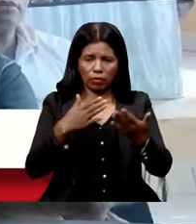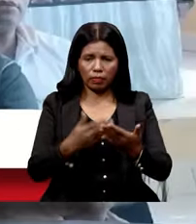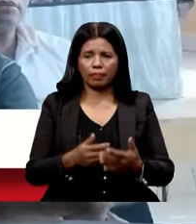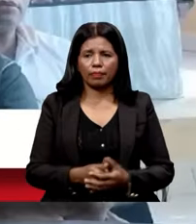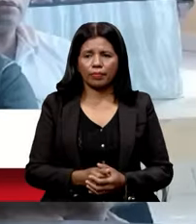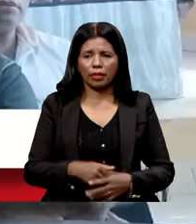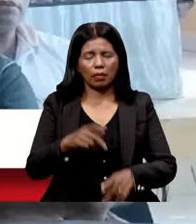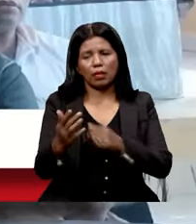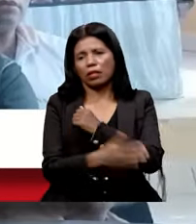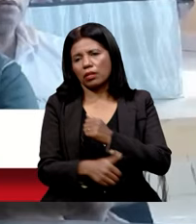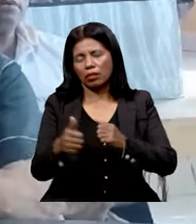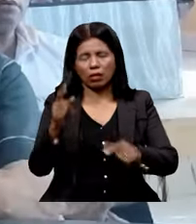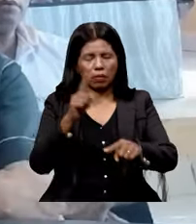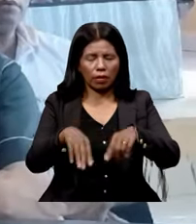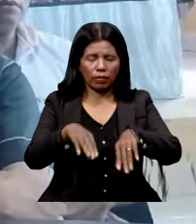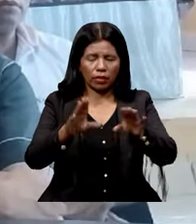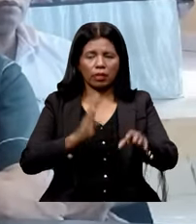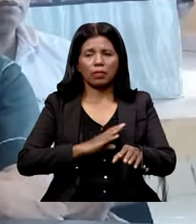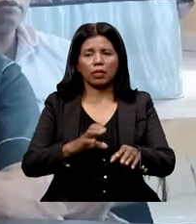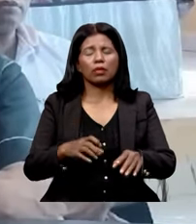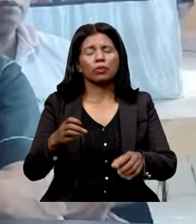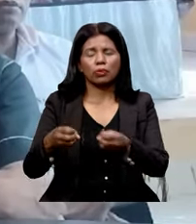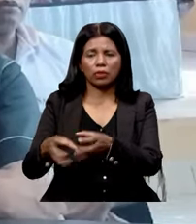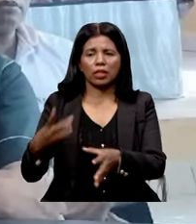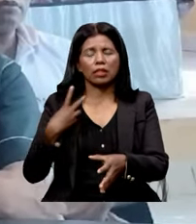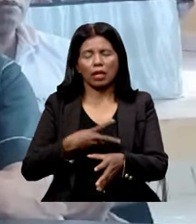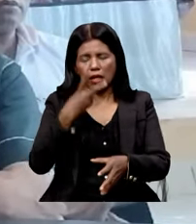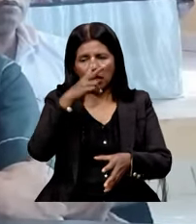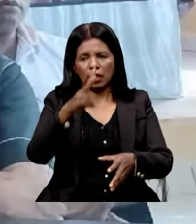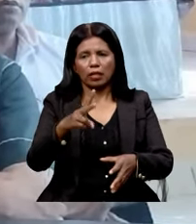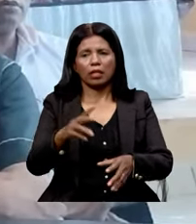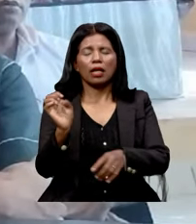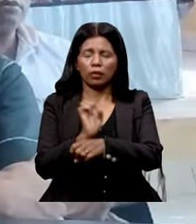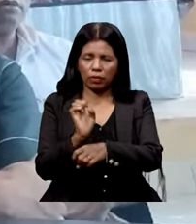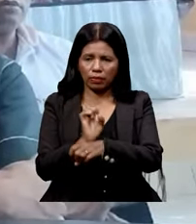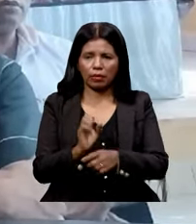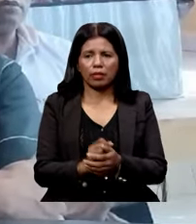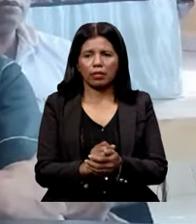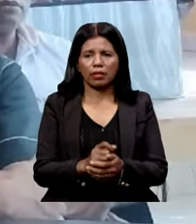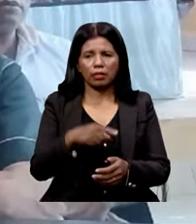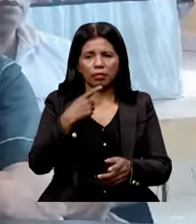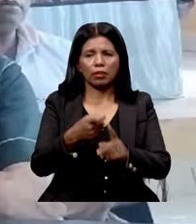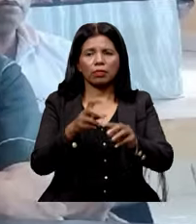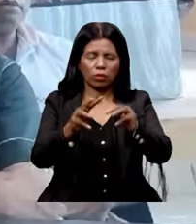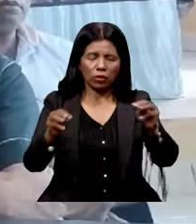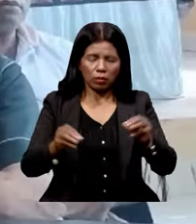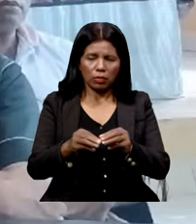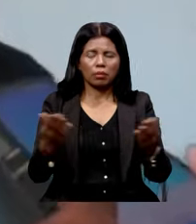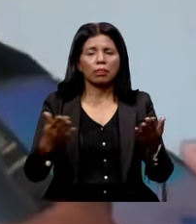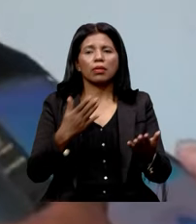Atau emas terjadi label ya pokok. Usi kita hari itu, minyak krisis ekonomi. Ida nebe, munisipi ida nebe waktu akhir.